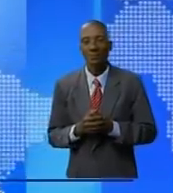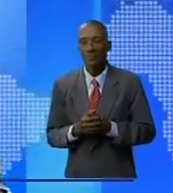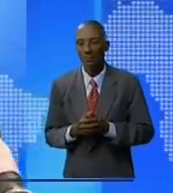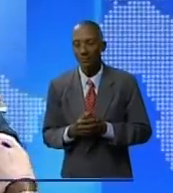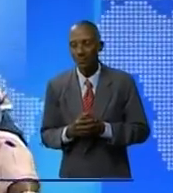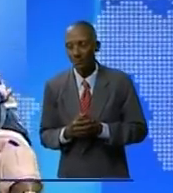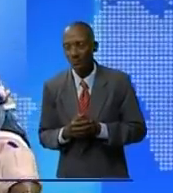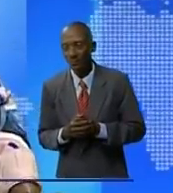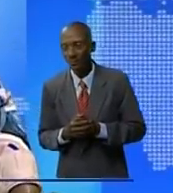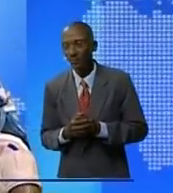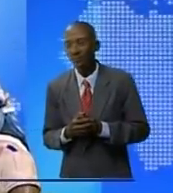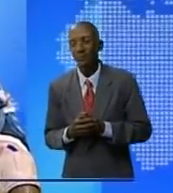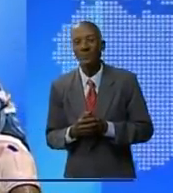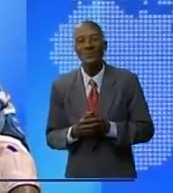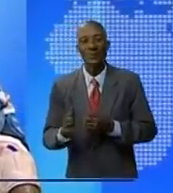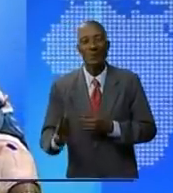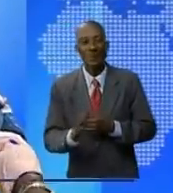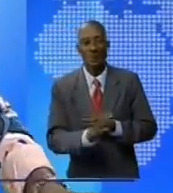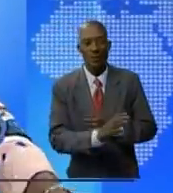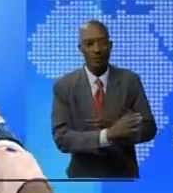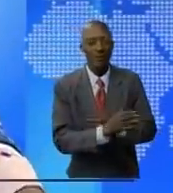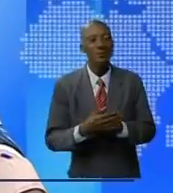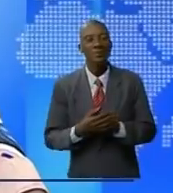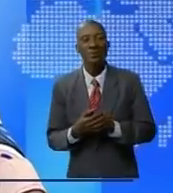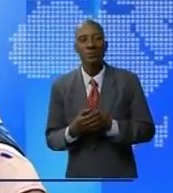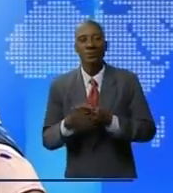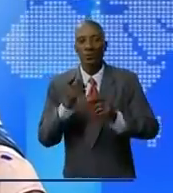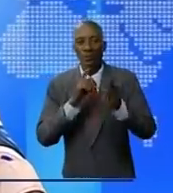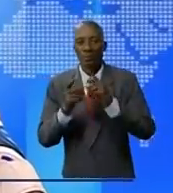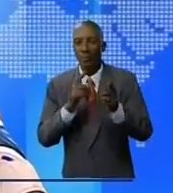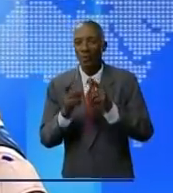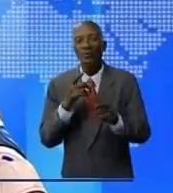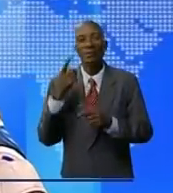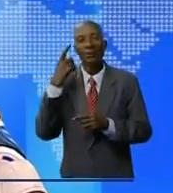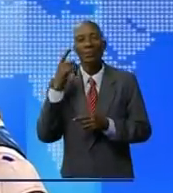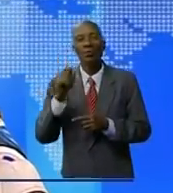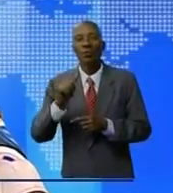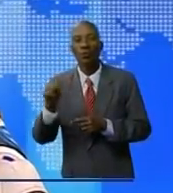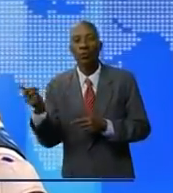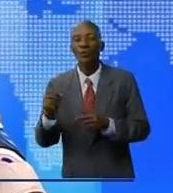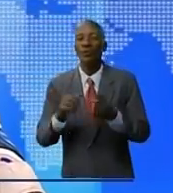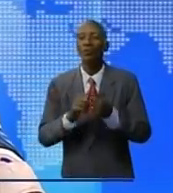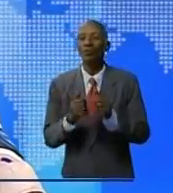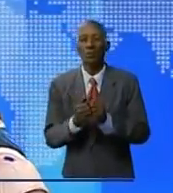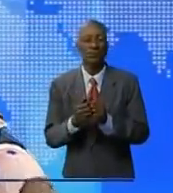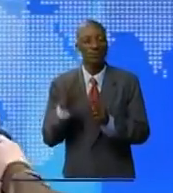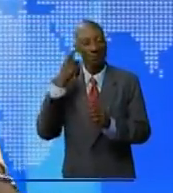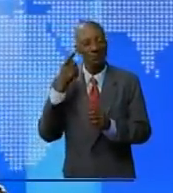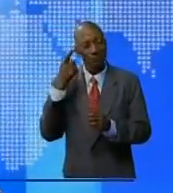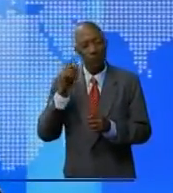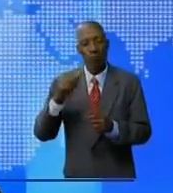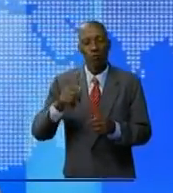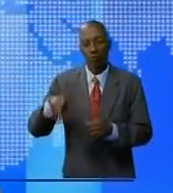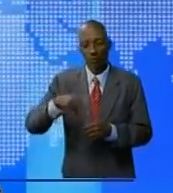Et puis les sénateurs de la province de l'Équateur se sont réunis pour échanger sur le développement de leur province. C'est le